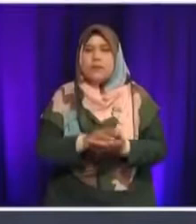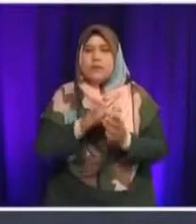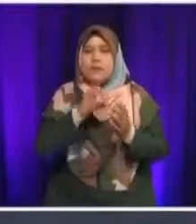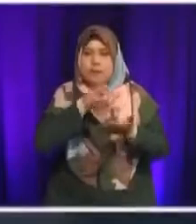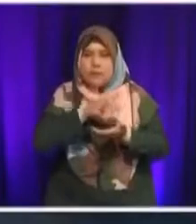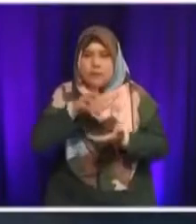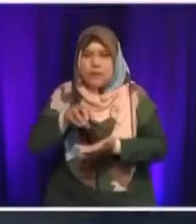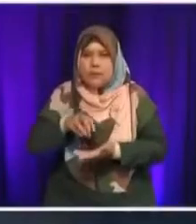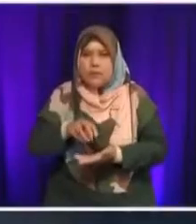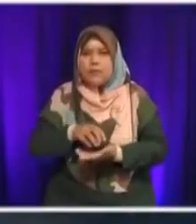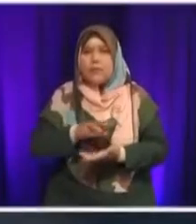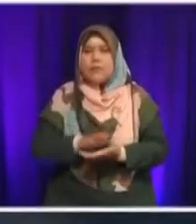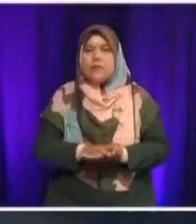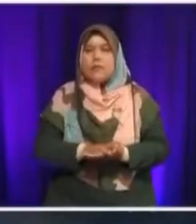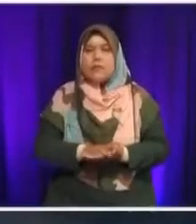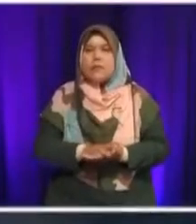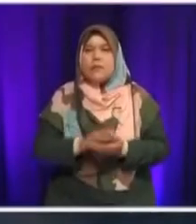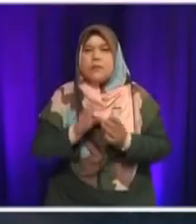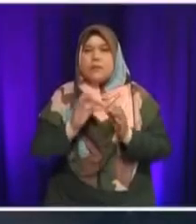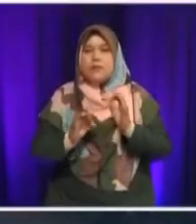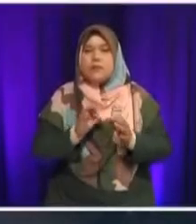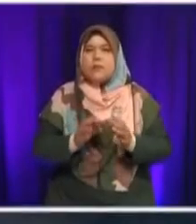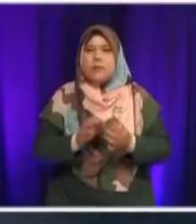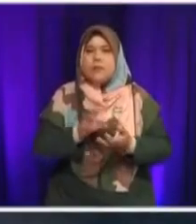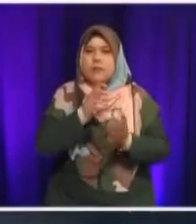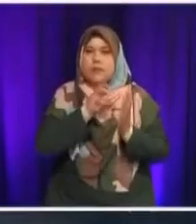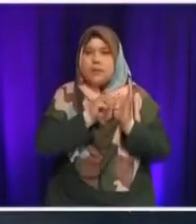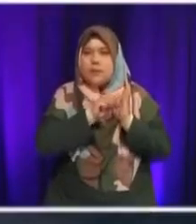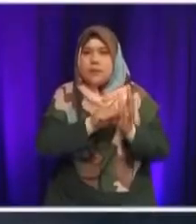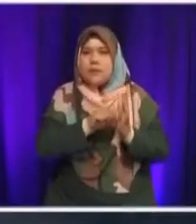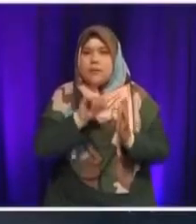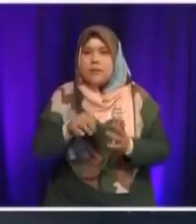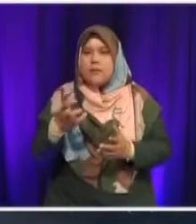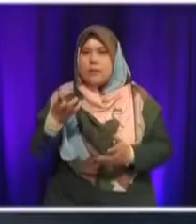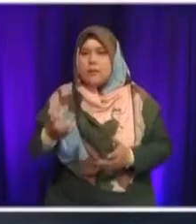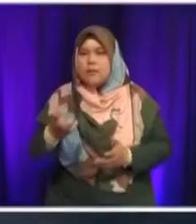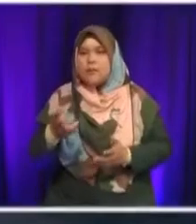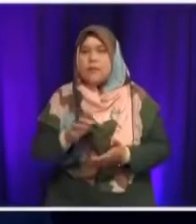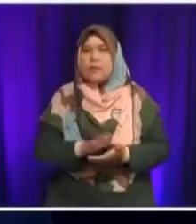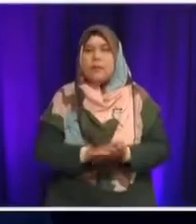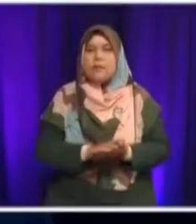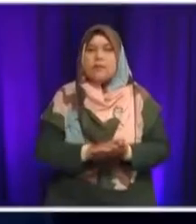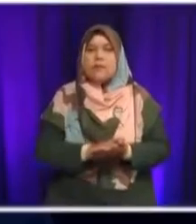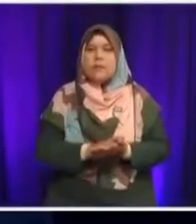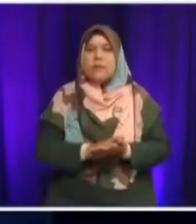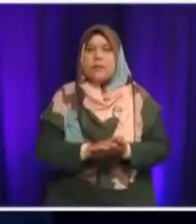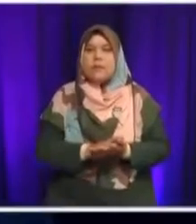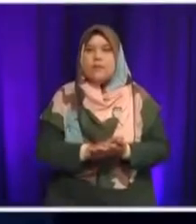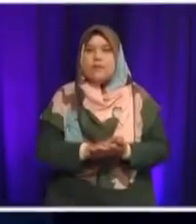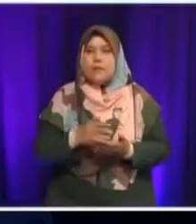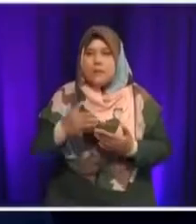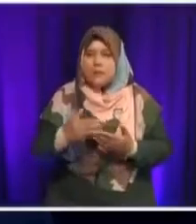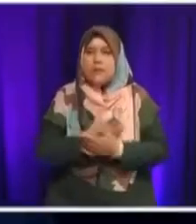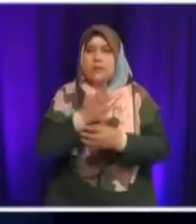pegawai peranan kalau acuan dia masih acuan yang jenis yang keras yang keras barulah dapat